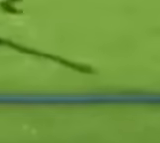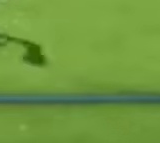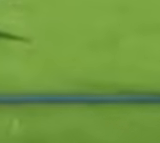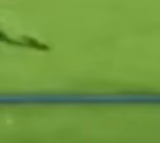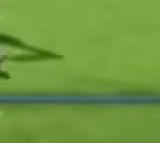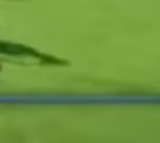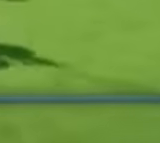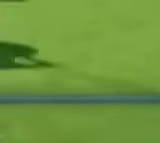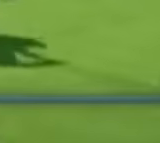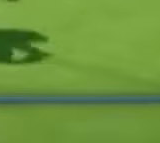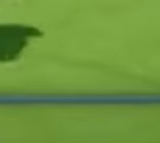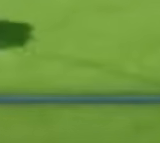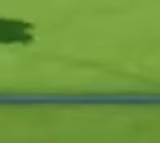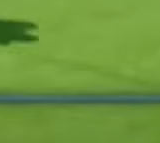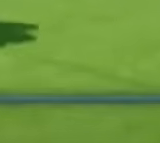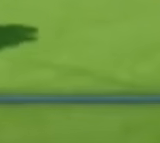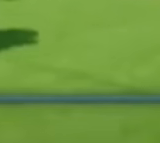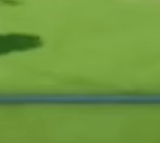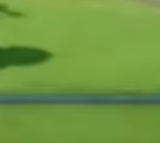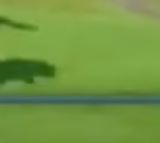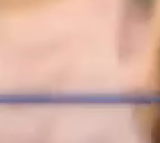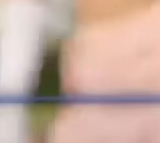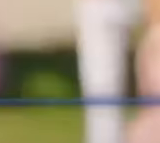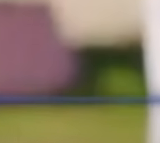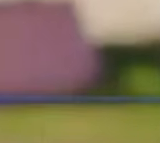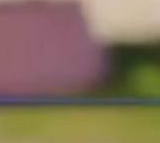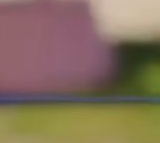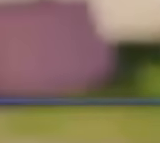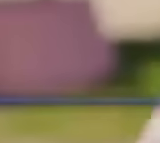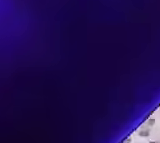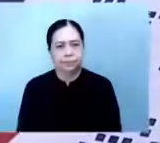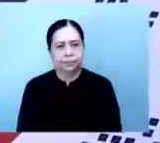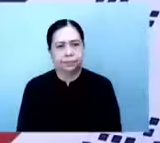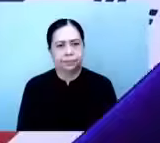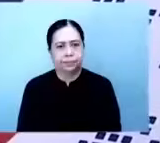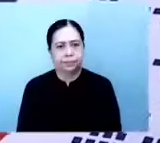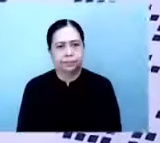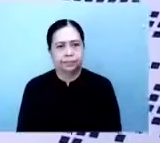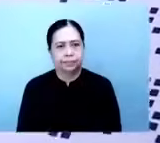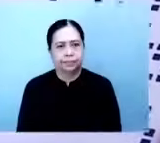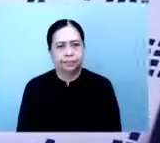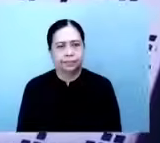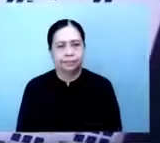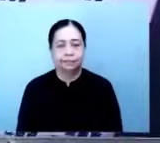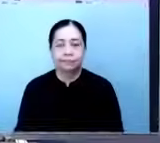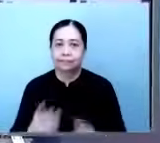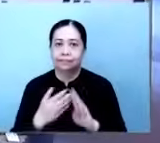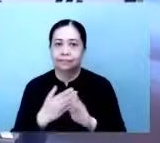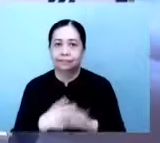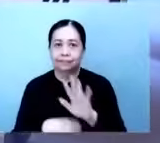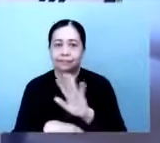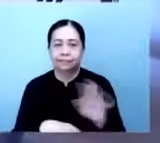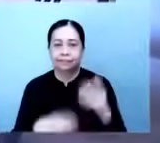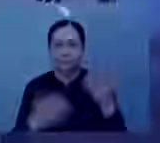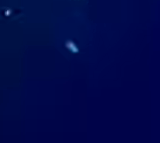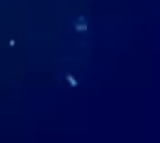na Bini, number one na sa Billboard Philippines. Magbabalik pa ang Frontline Tonight.